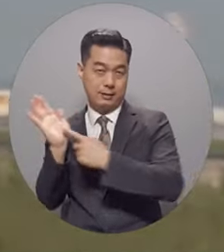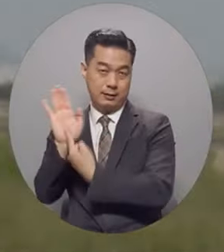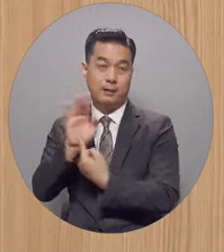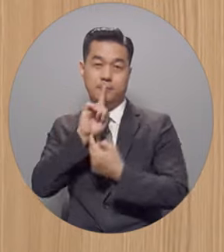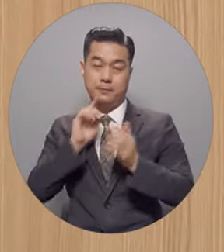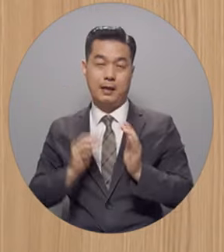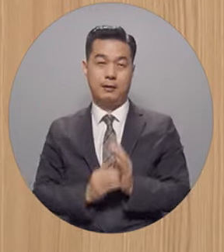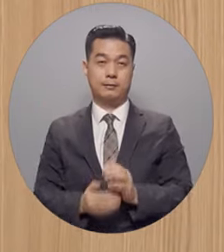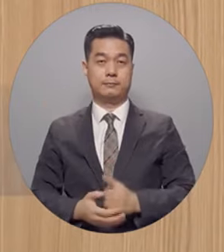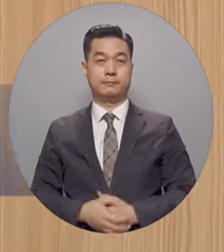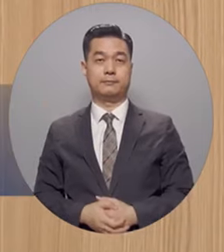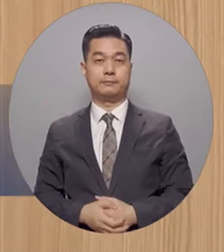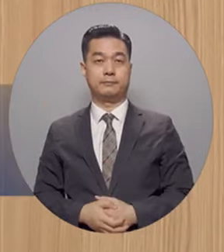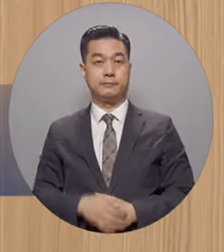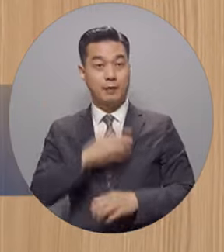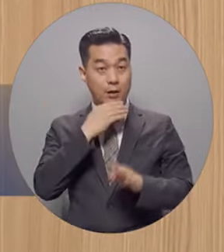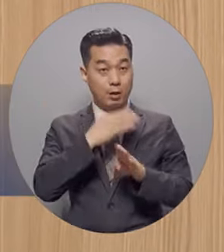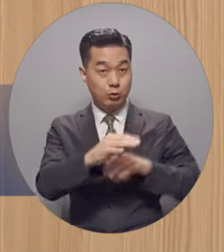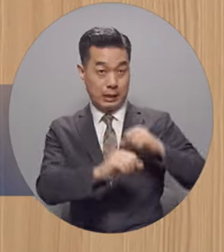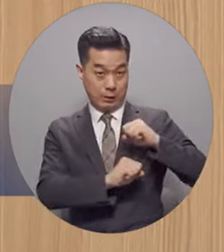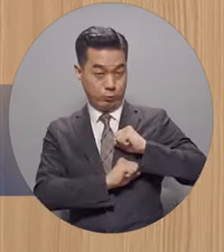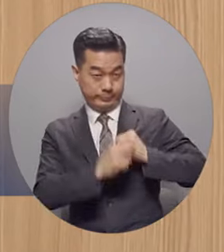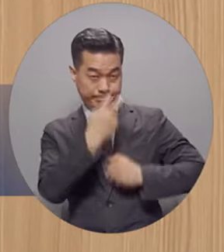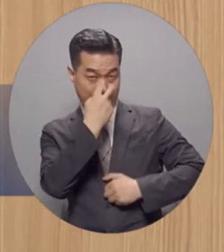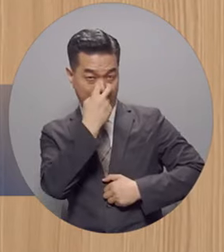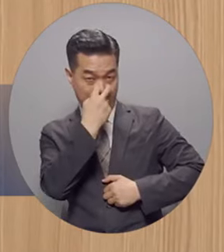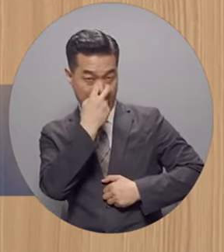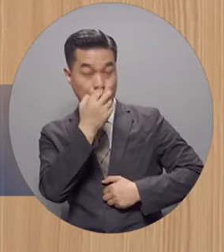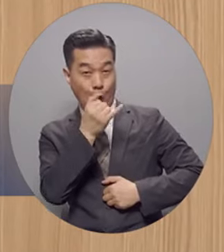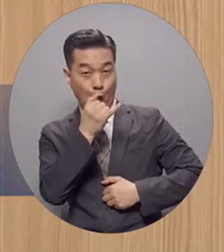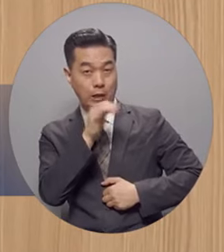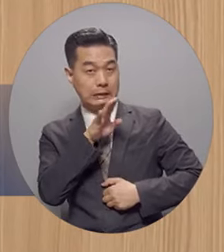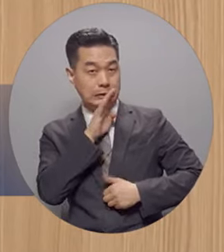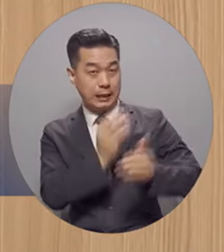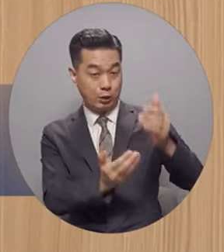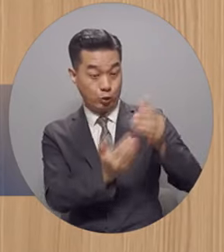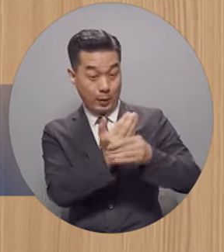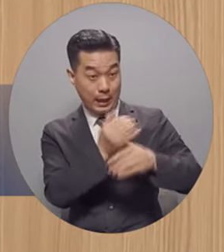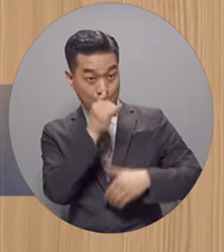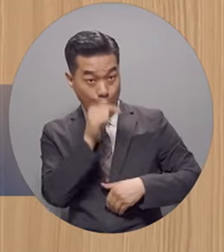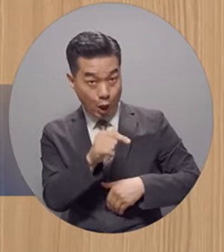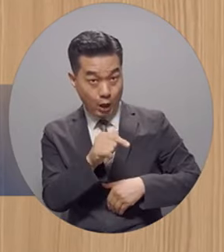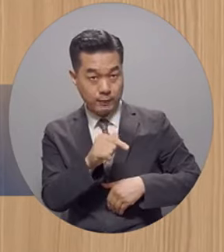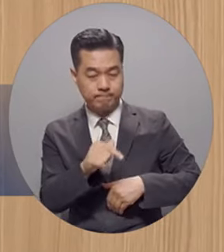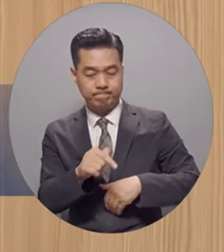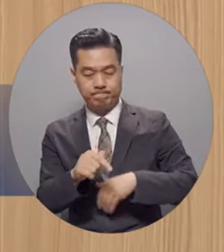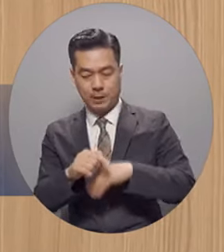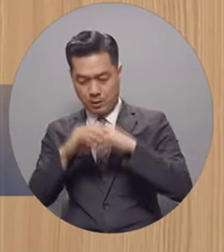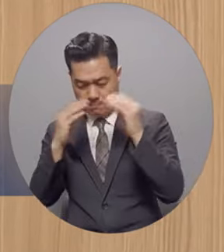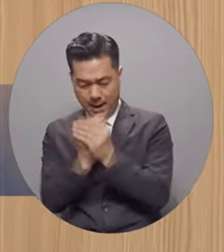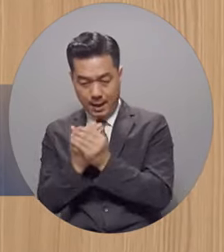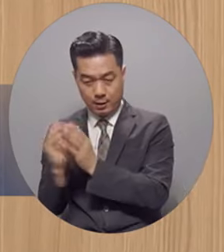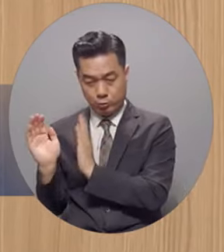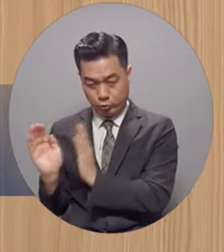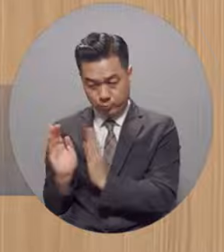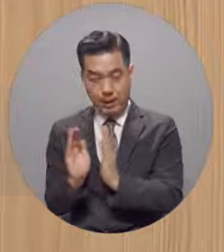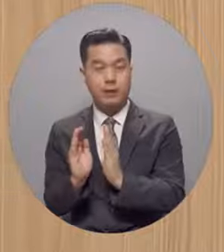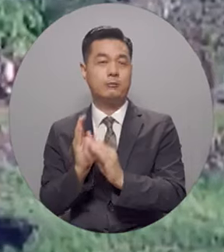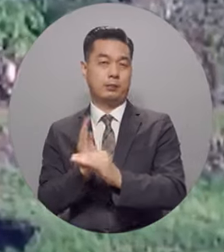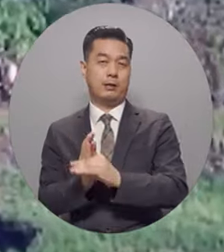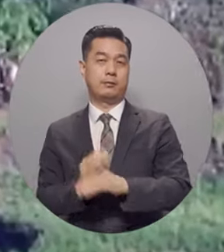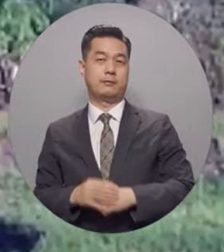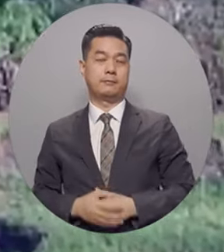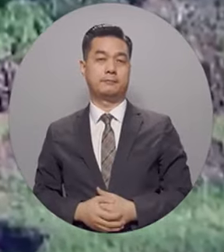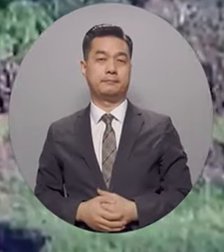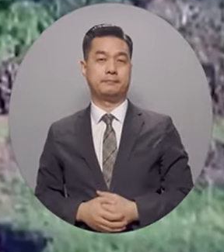강조했습니다 북한군 동향을 예의주시하면서 실제 도발 가능성에 대한 만반의 대비 대세를 갖추고